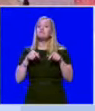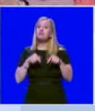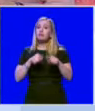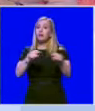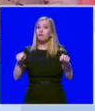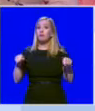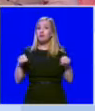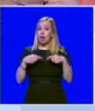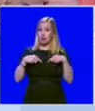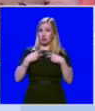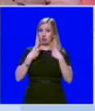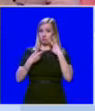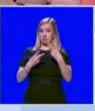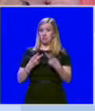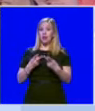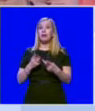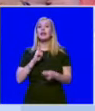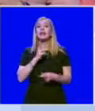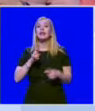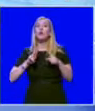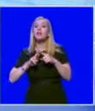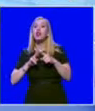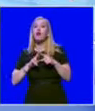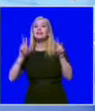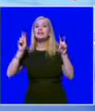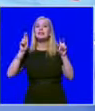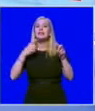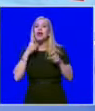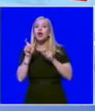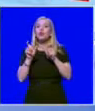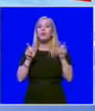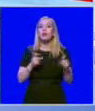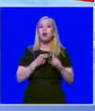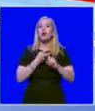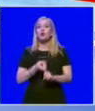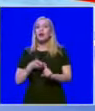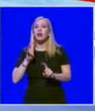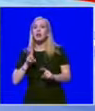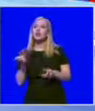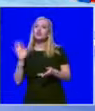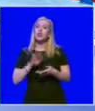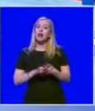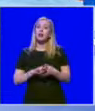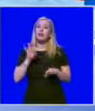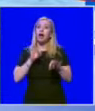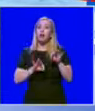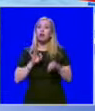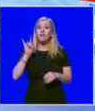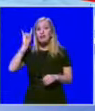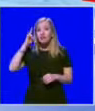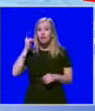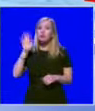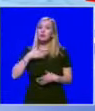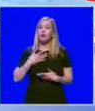станахме свидетели на това как Кирил Петков цитира думи на Корнелия Нинова, че щяла да гласува из дявола, за да има още 15 депутати.